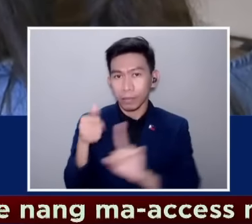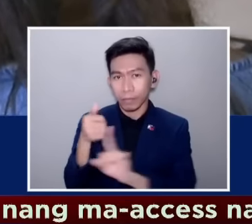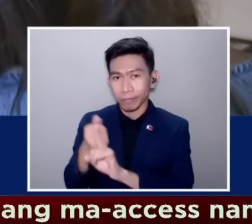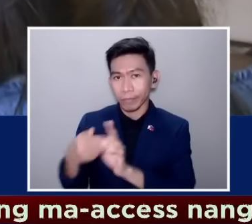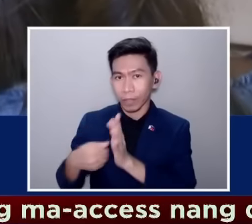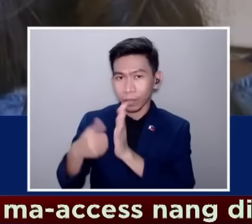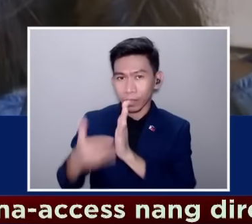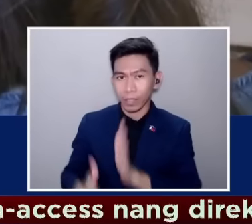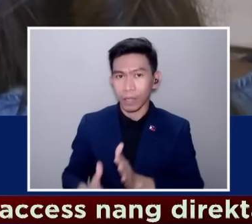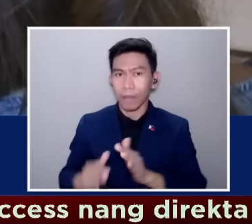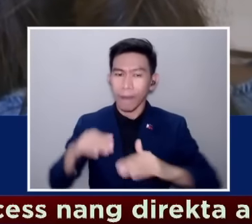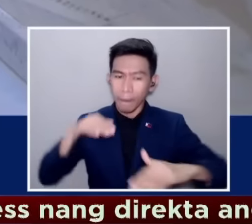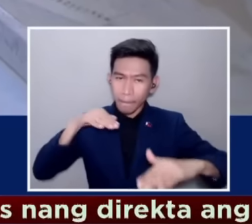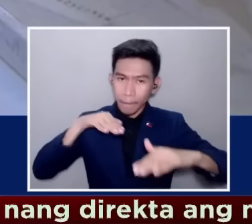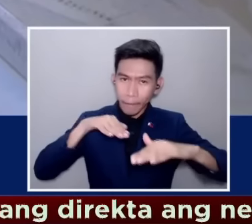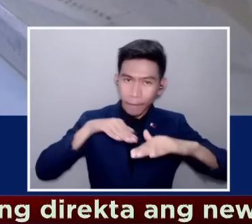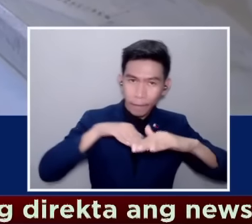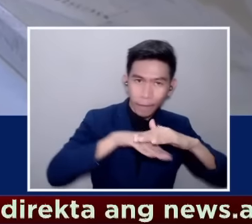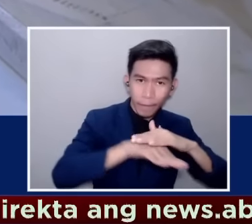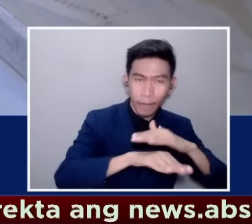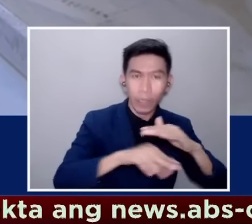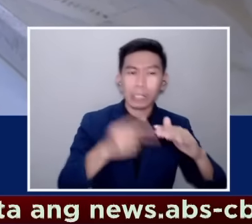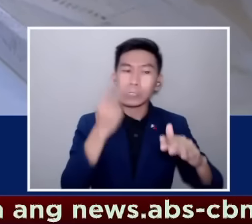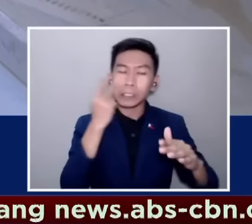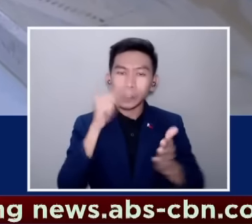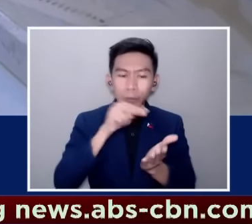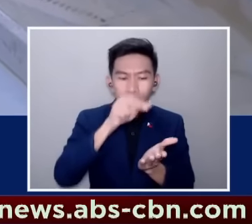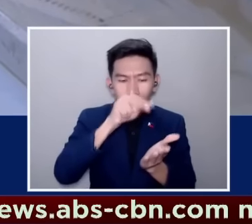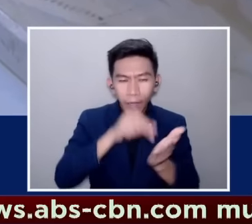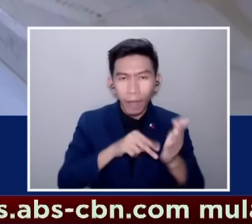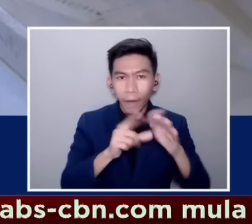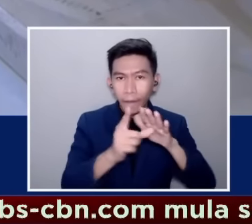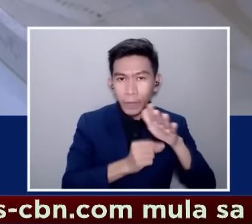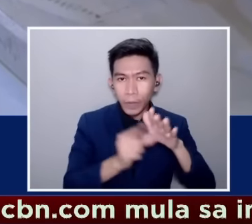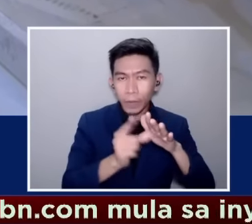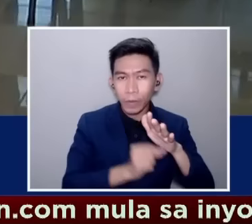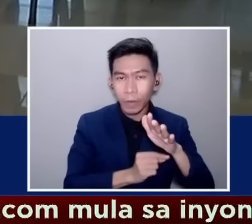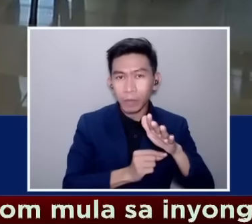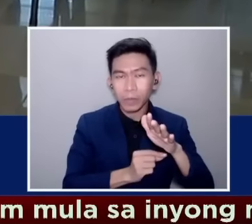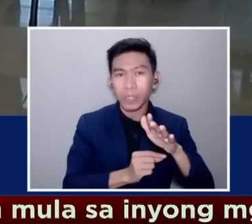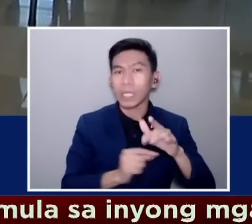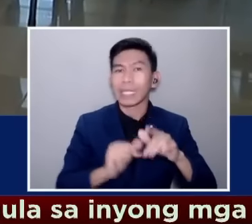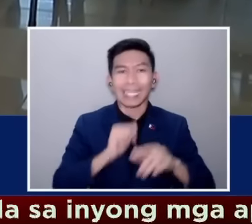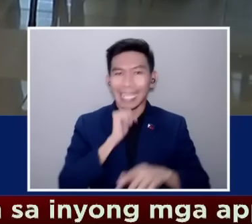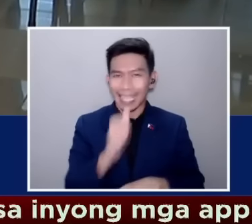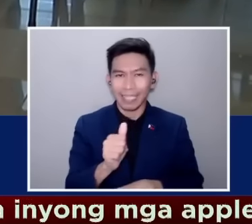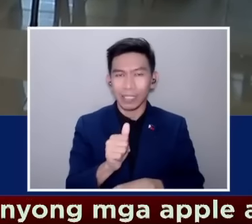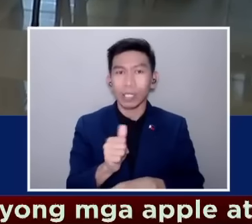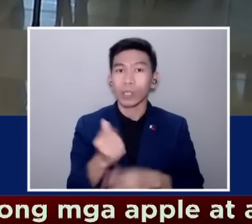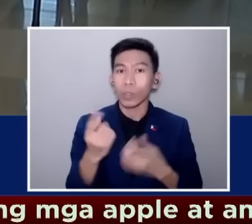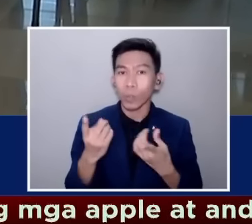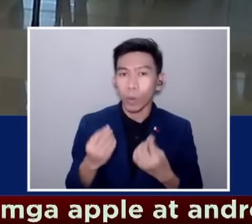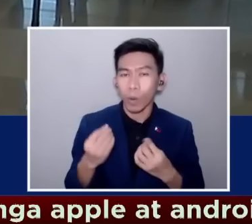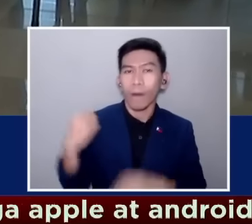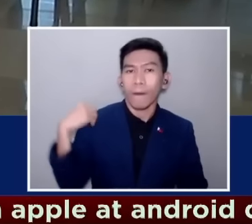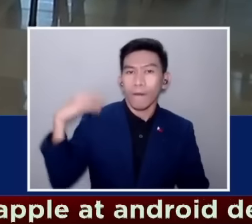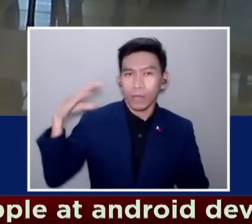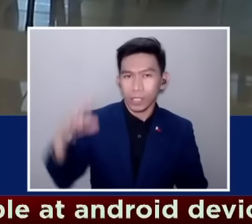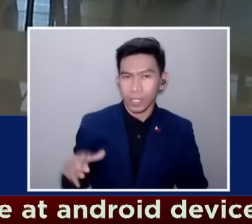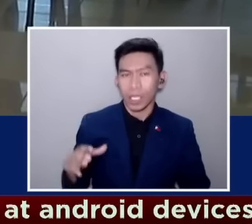ng tama ang boto gamit ang Voter Verified Paper Audit Trail o VVPAT o resibo, titipunin na lang ng electoral board sa mga